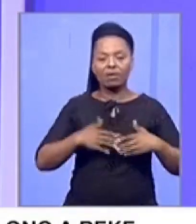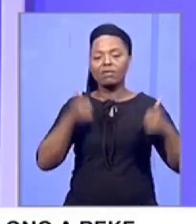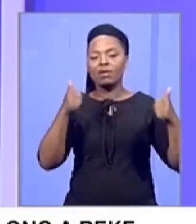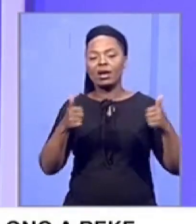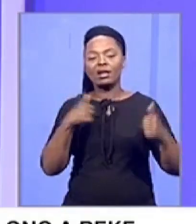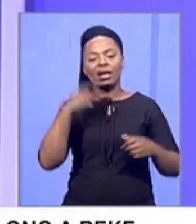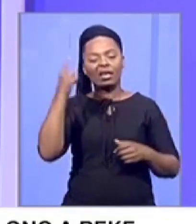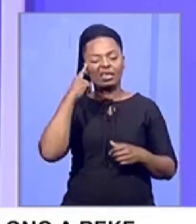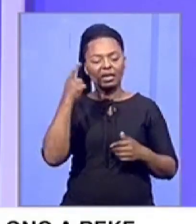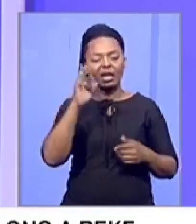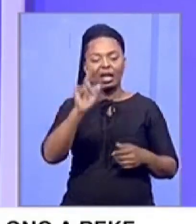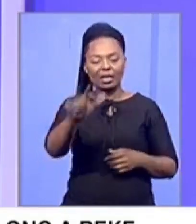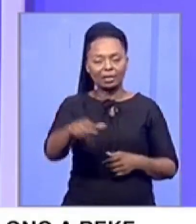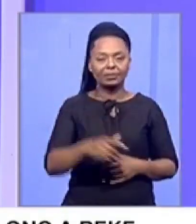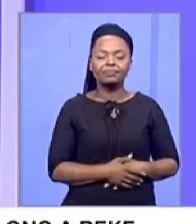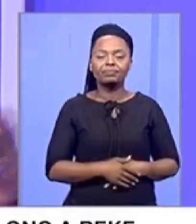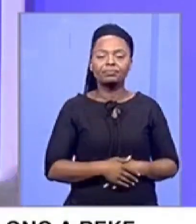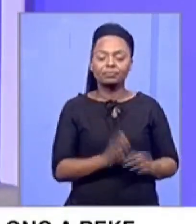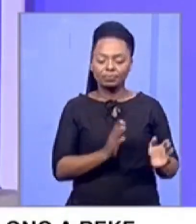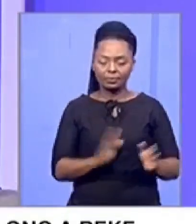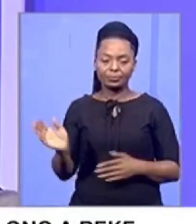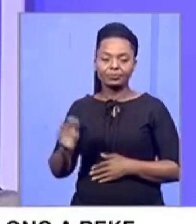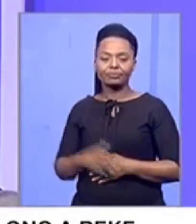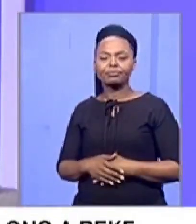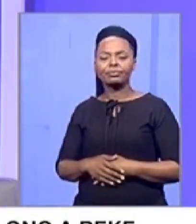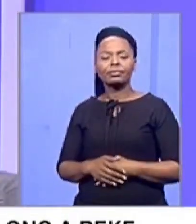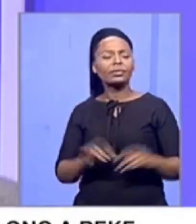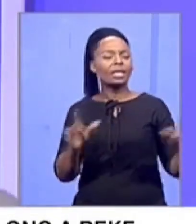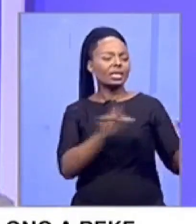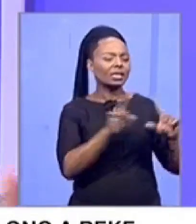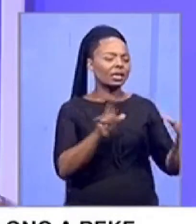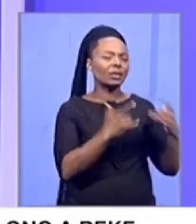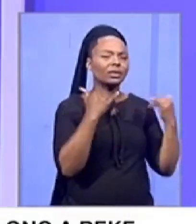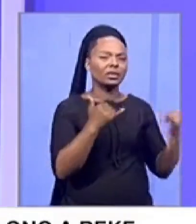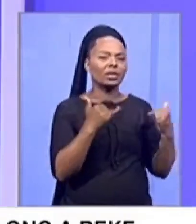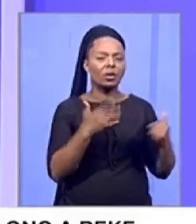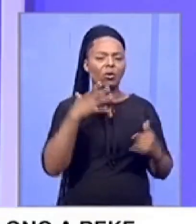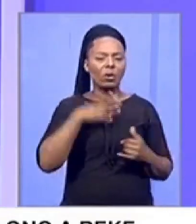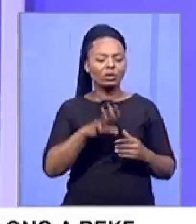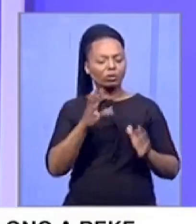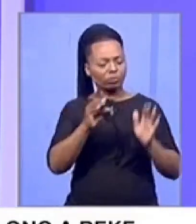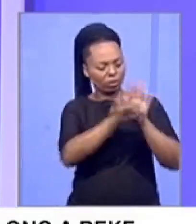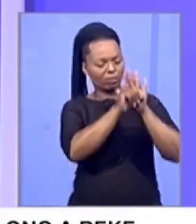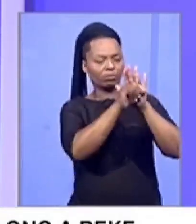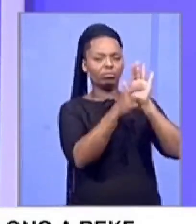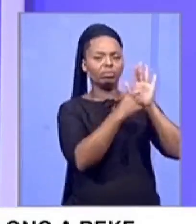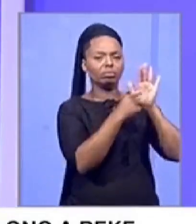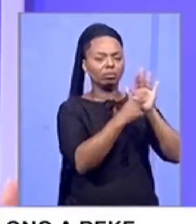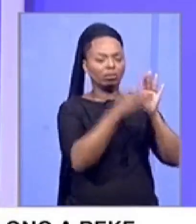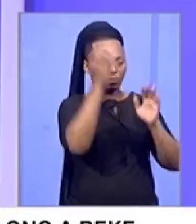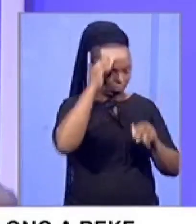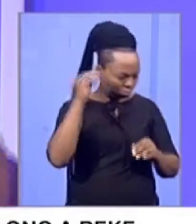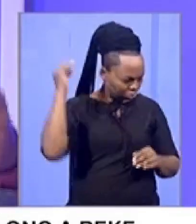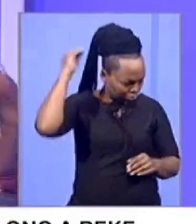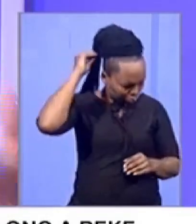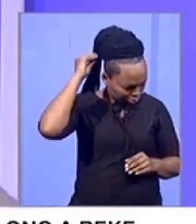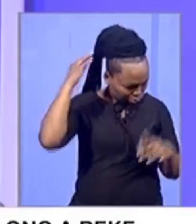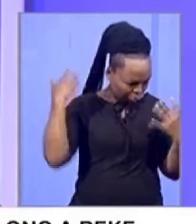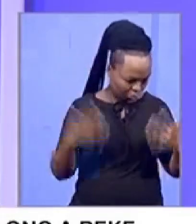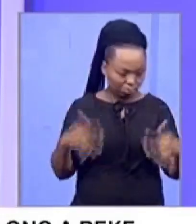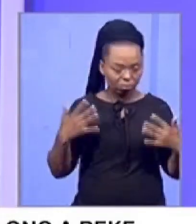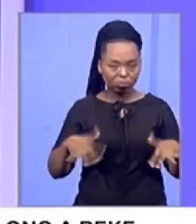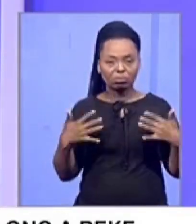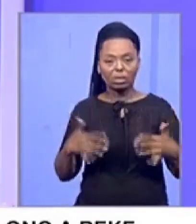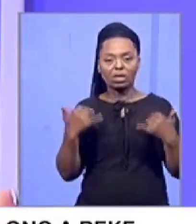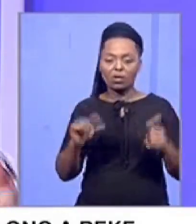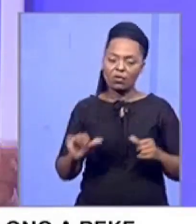tla ho ona Sundowns jwale e batla etsa engwe record papading tsa CAF e sebeditse hantle maobanyana mona na Cotton Sport e bile maemo a